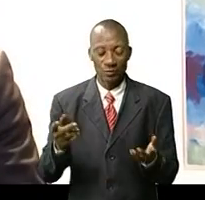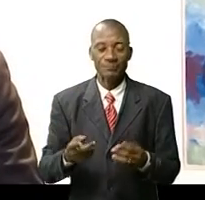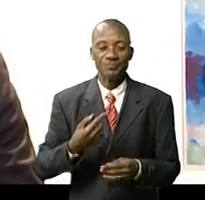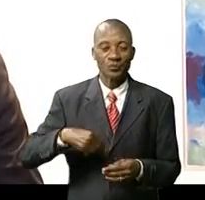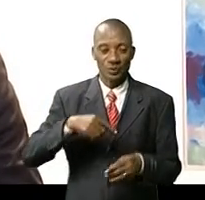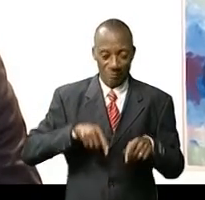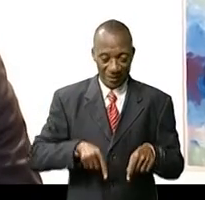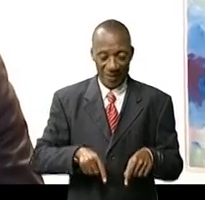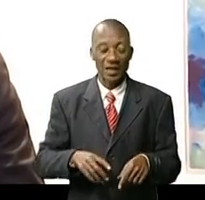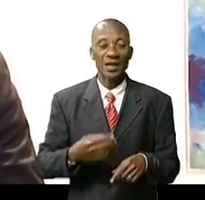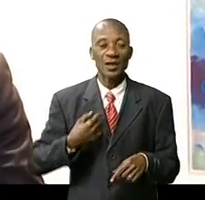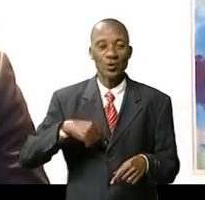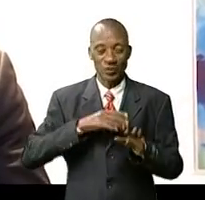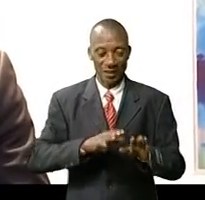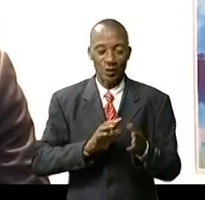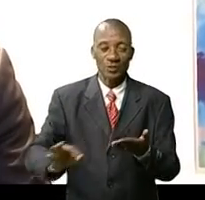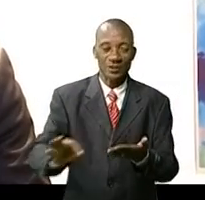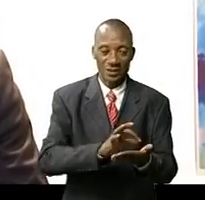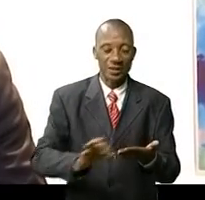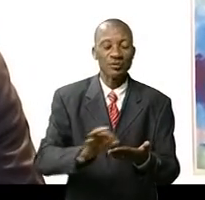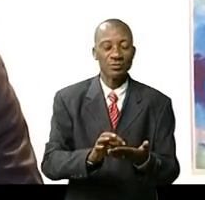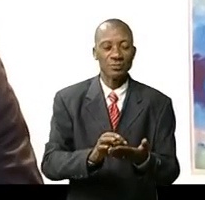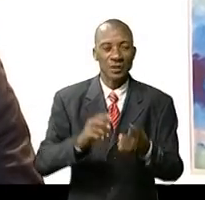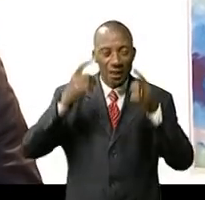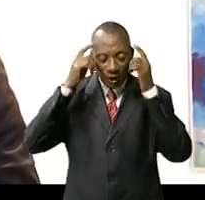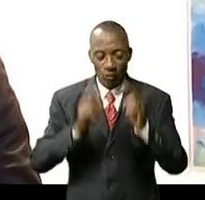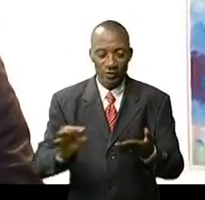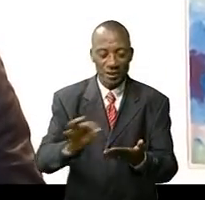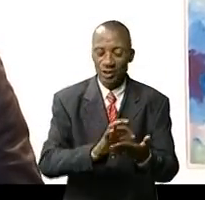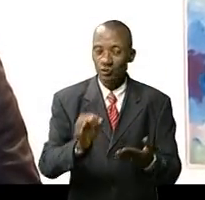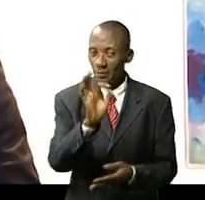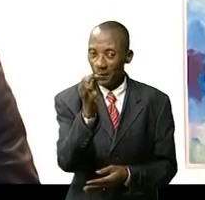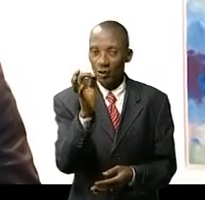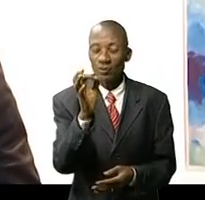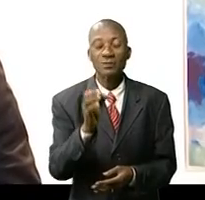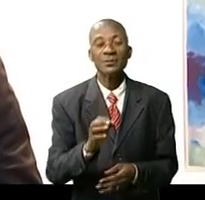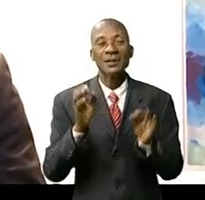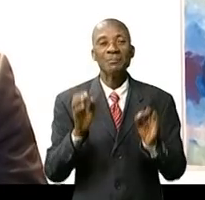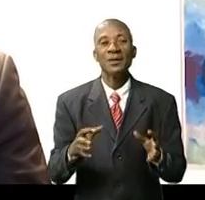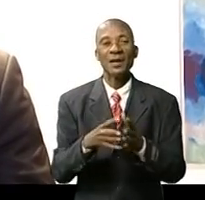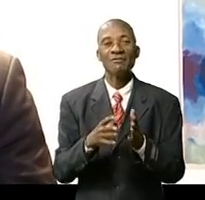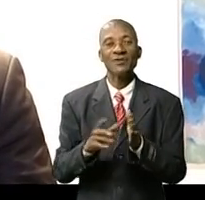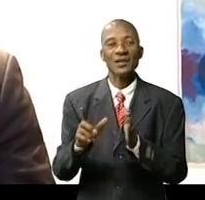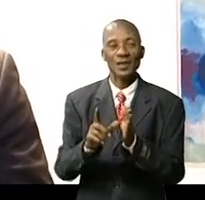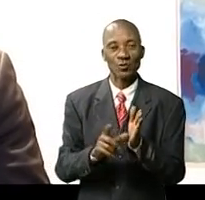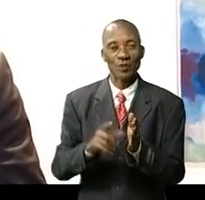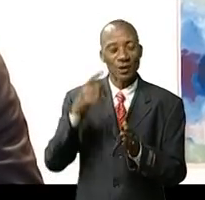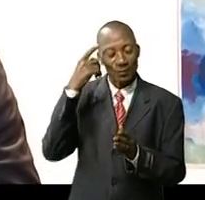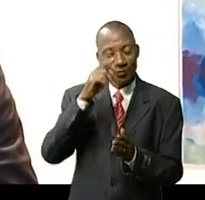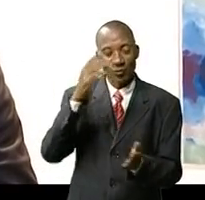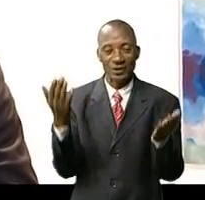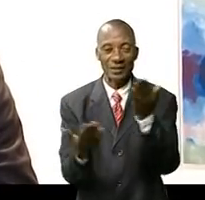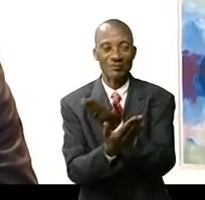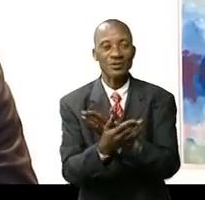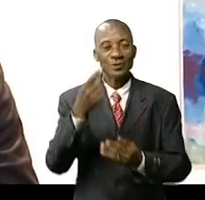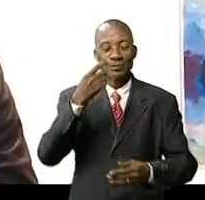de la signature. Le contrat n'est pas encore signé, mais comme vous le savez, avec la loi sur la passation des marchés publics, nous sommes dans les